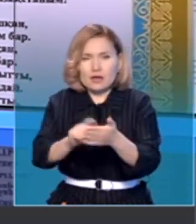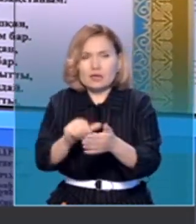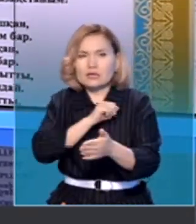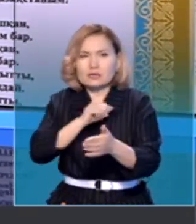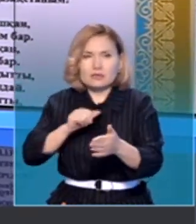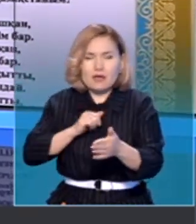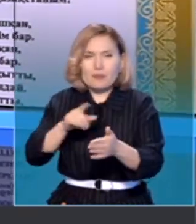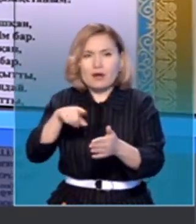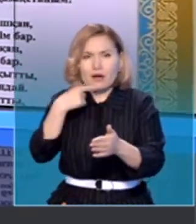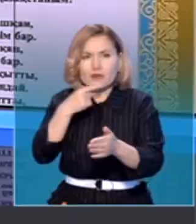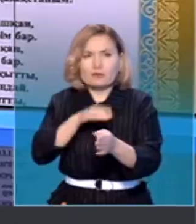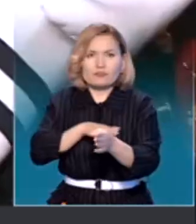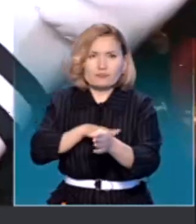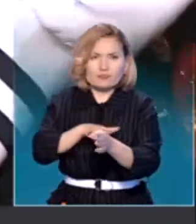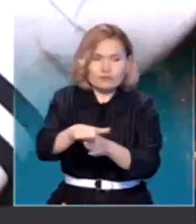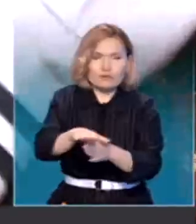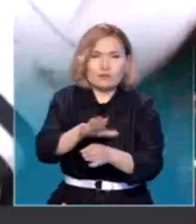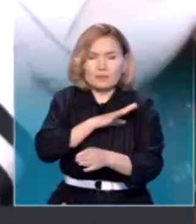шықты.